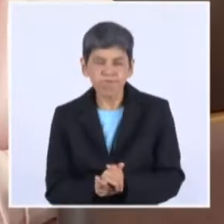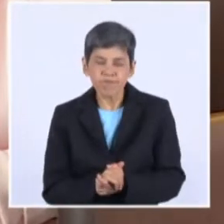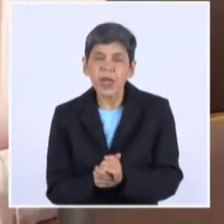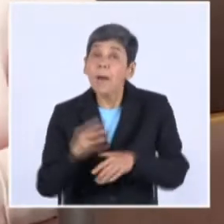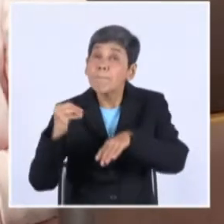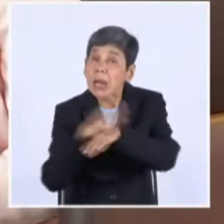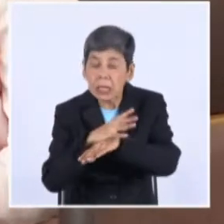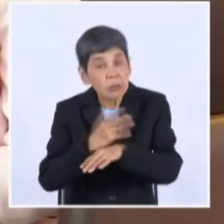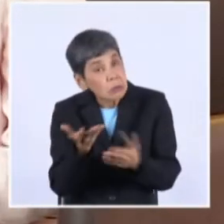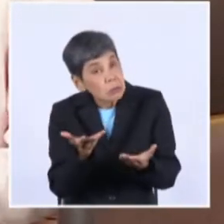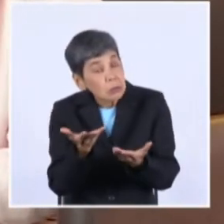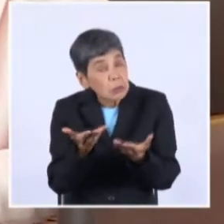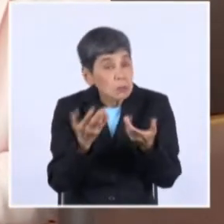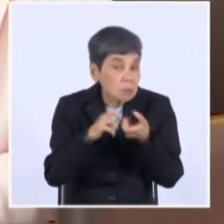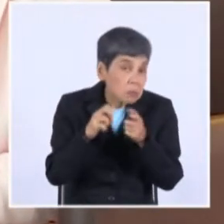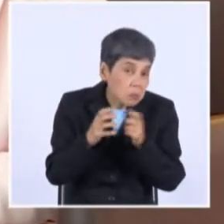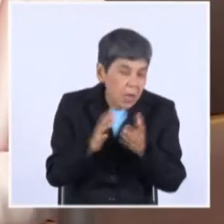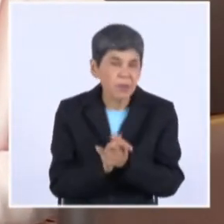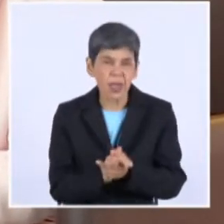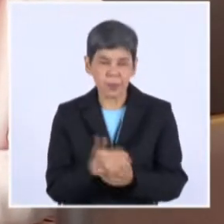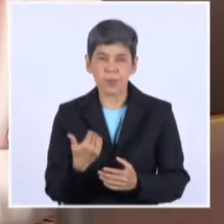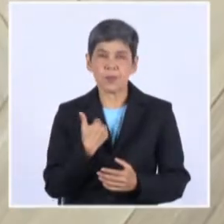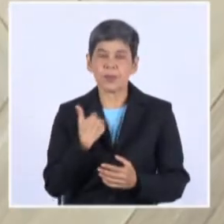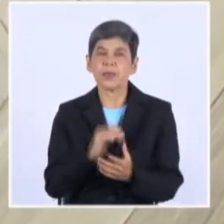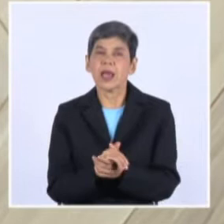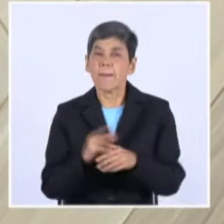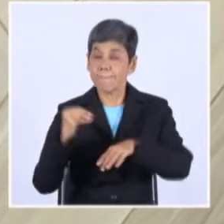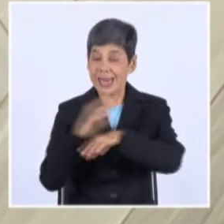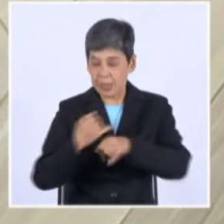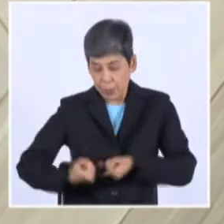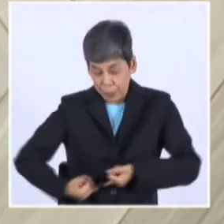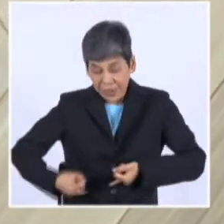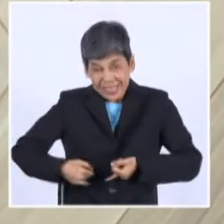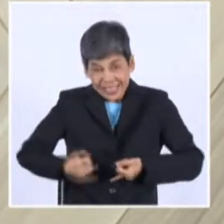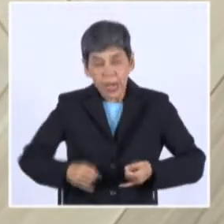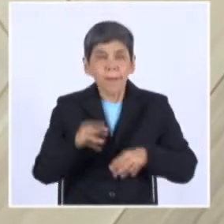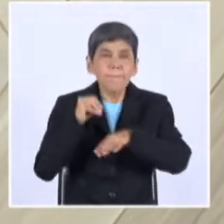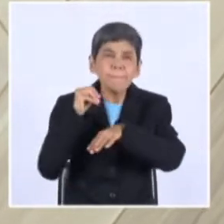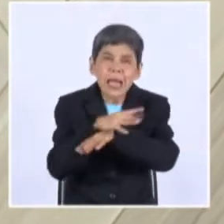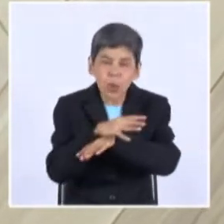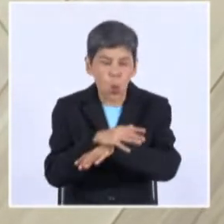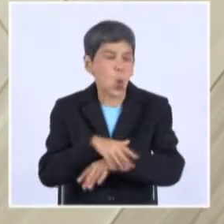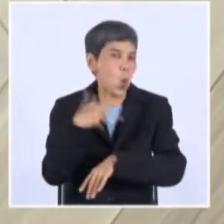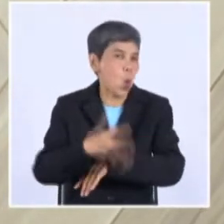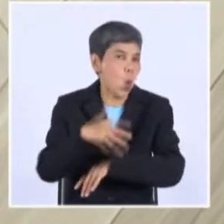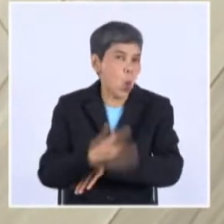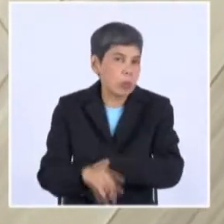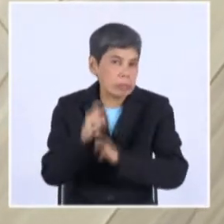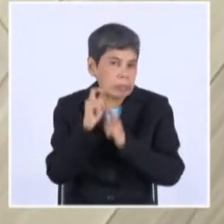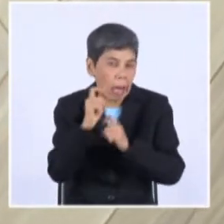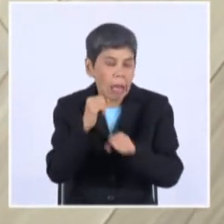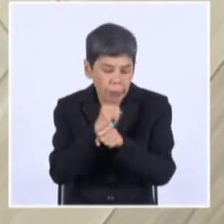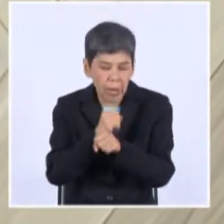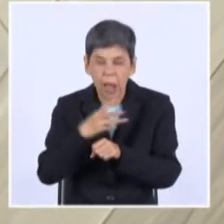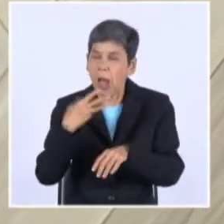คนี้นี่มันน่ากลัวยังไงคะอาจารย์คะ ครับคือมะเร็งท่อน้ำดีเนี่ยนะครับเป็นมะเร็งที่ร้ายแรงนะครับเหตุที่ร้าย